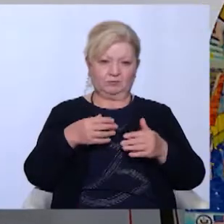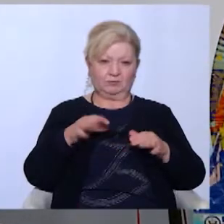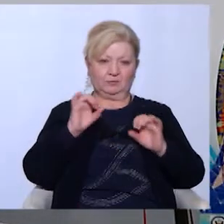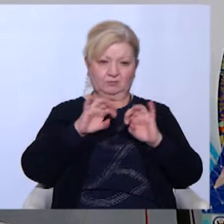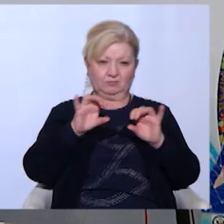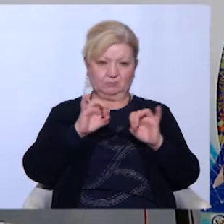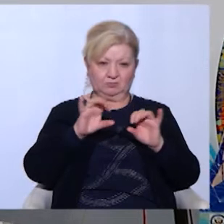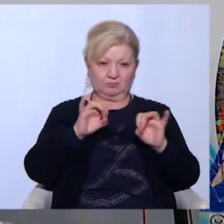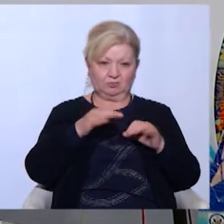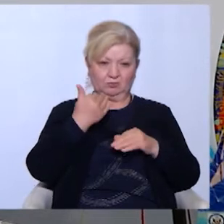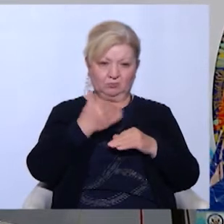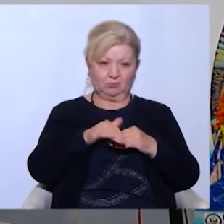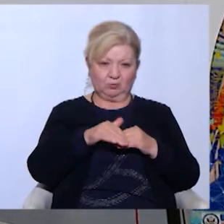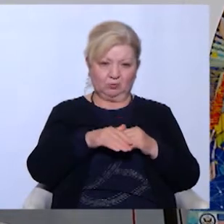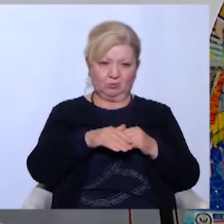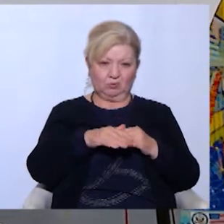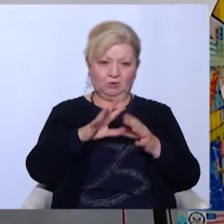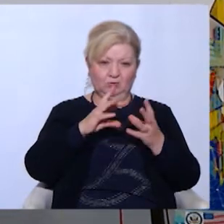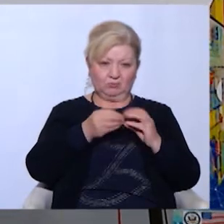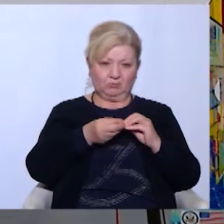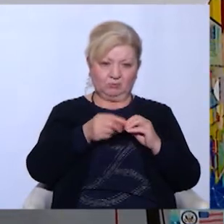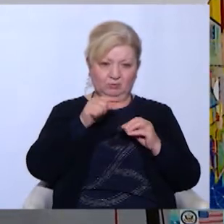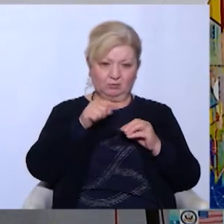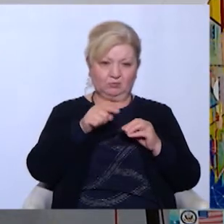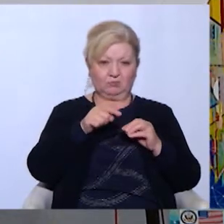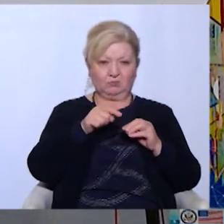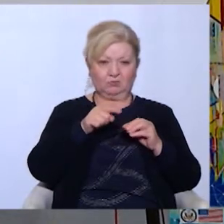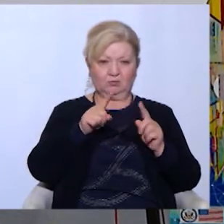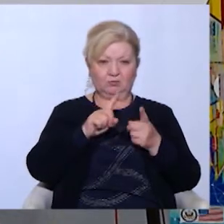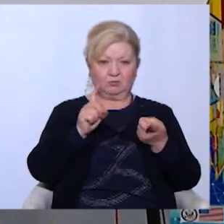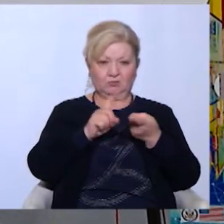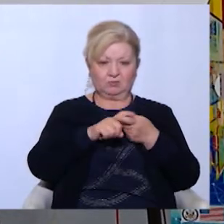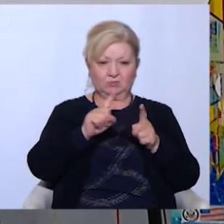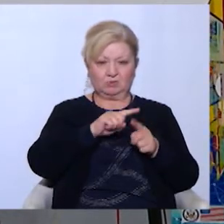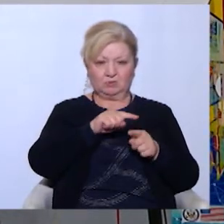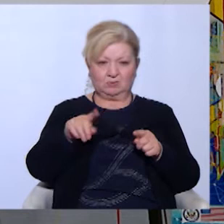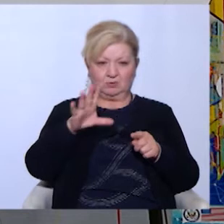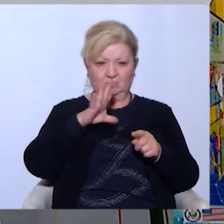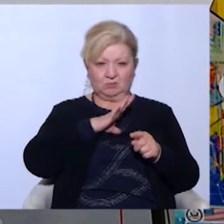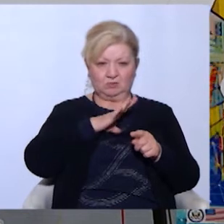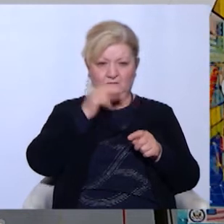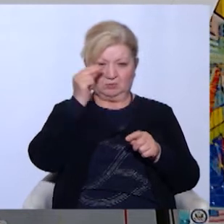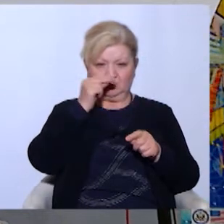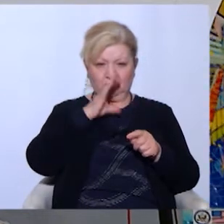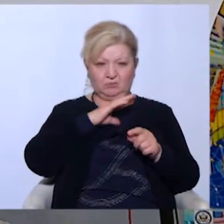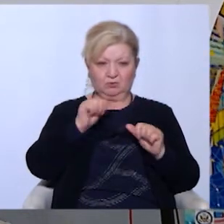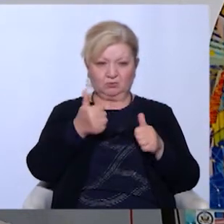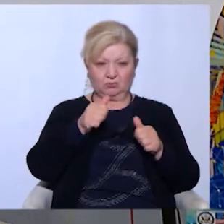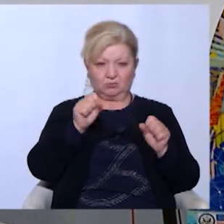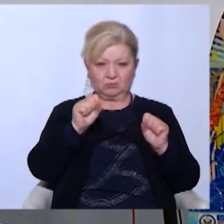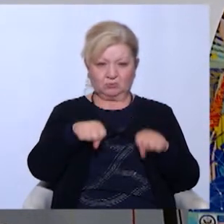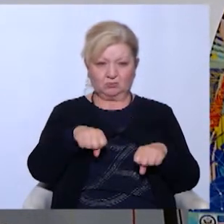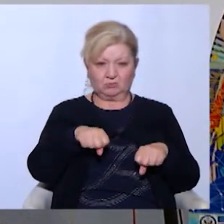ჩვენ დავბრუნდით ეთერში. ახლა ვისაუბრებთ უკვე ყველაფერ იმასთან დაკავშირებით, რაც გავიარეთ